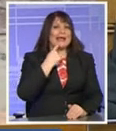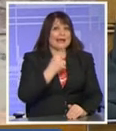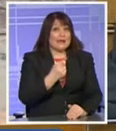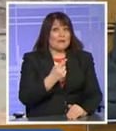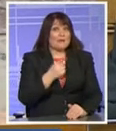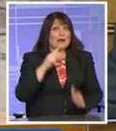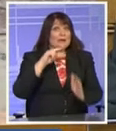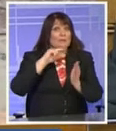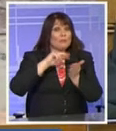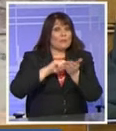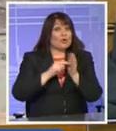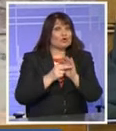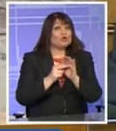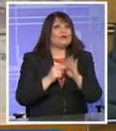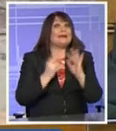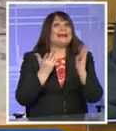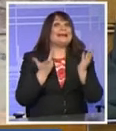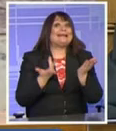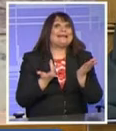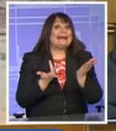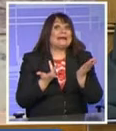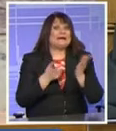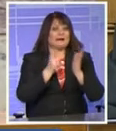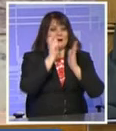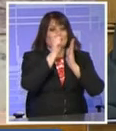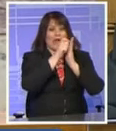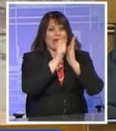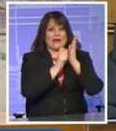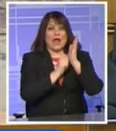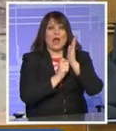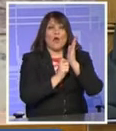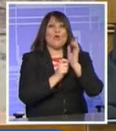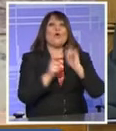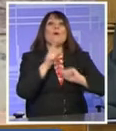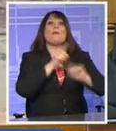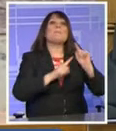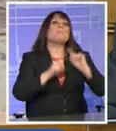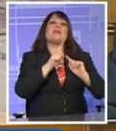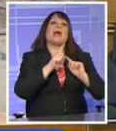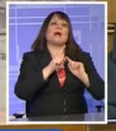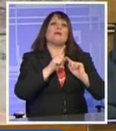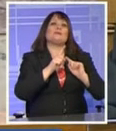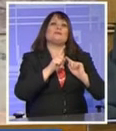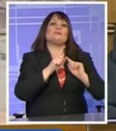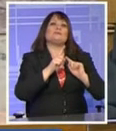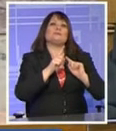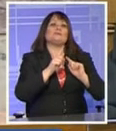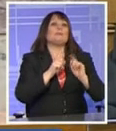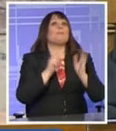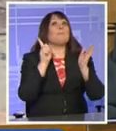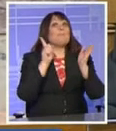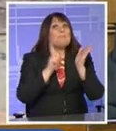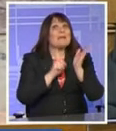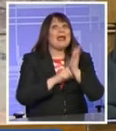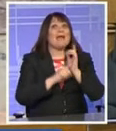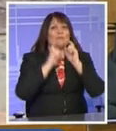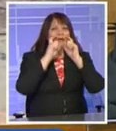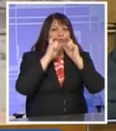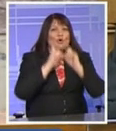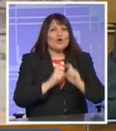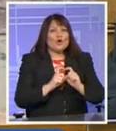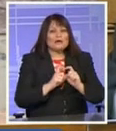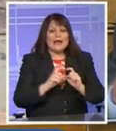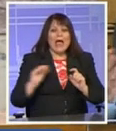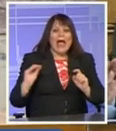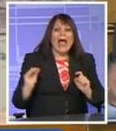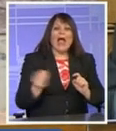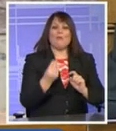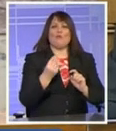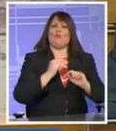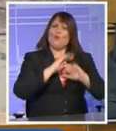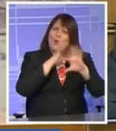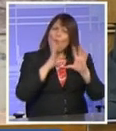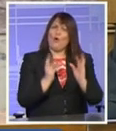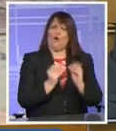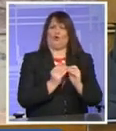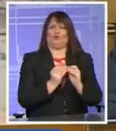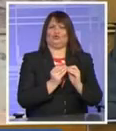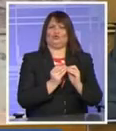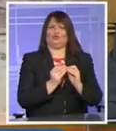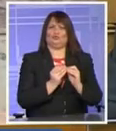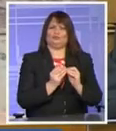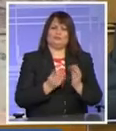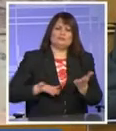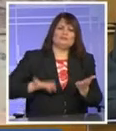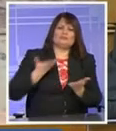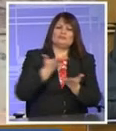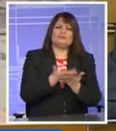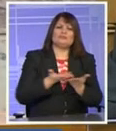ιδιαίτερη προσοχή στον κατάλογο των προσώπων που υπόκεινται στην υποχρέωση υποβολής δήλωσης πόθεν έσχες. Όλων των προσώπων που υποβάλλουν